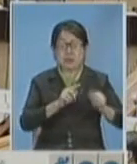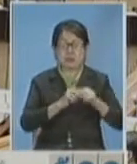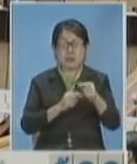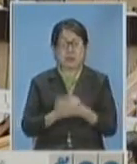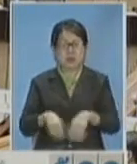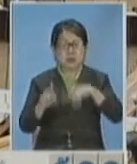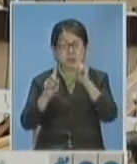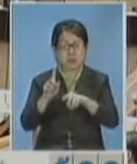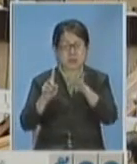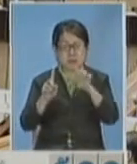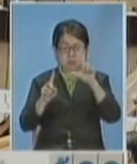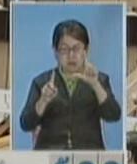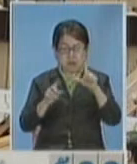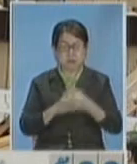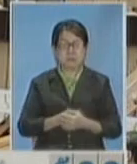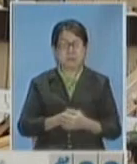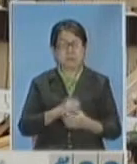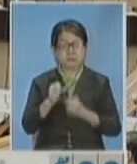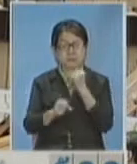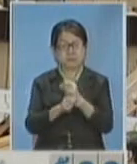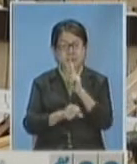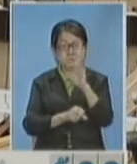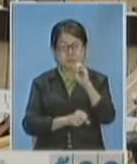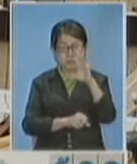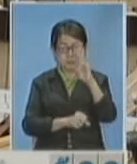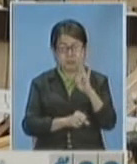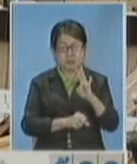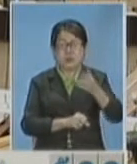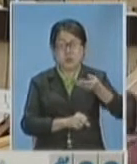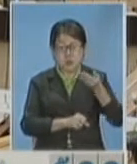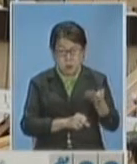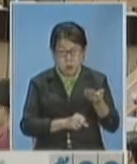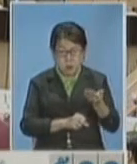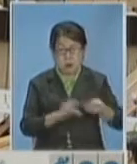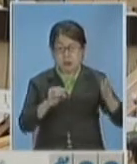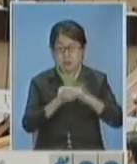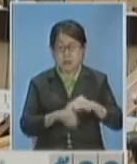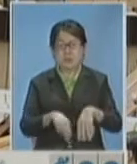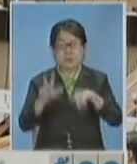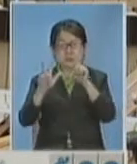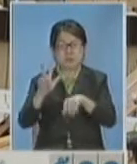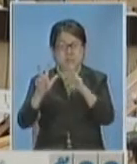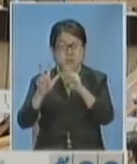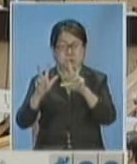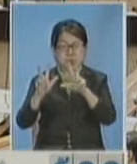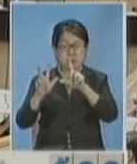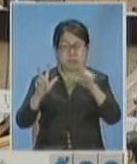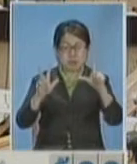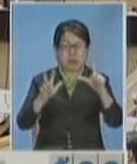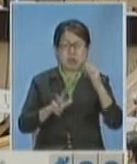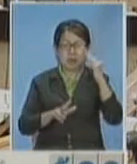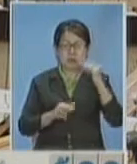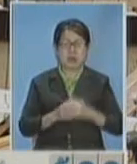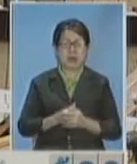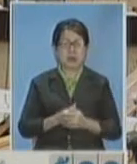มาณ 1,400 ล้านนะคะปี57นี้ขอมา 3,063 ล้านนะ